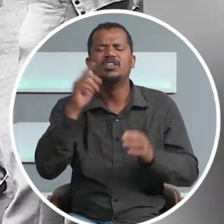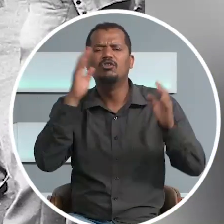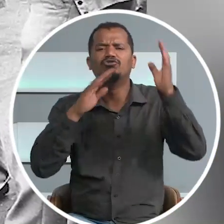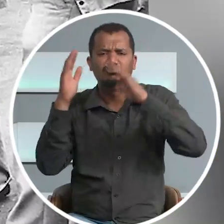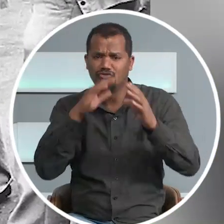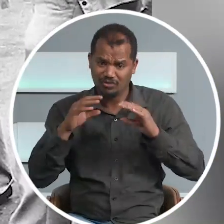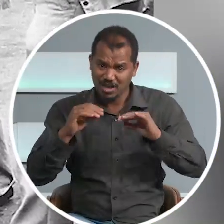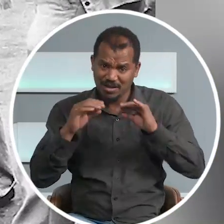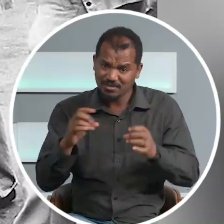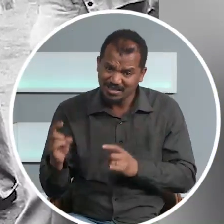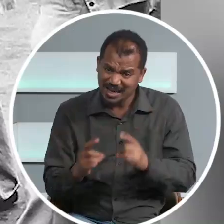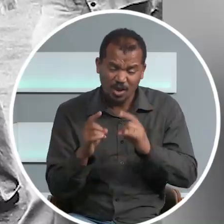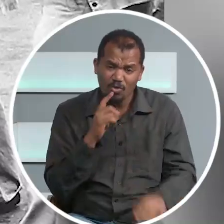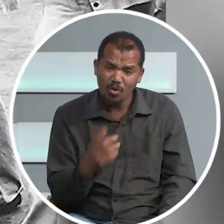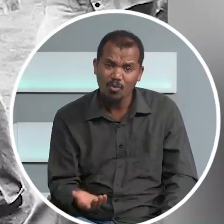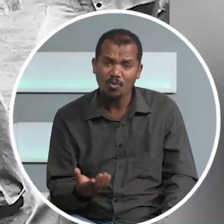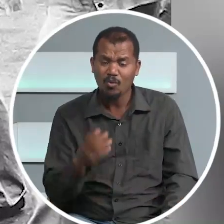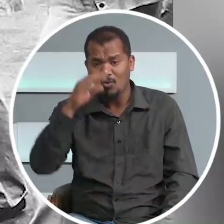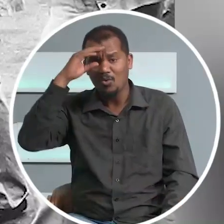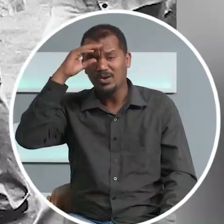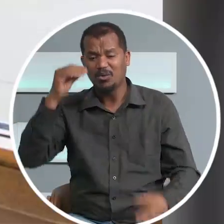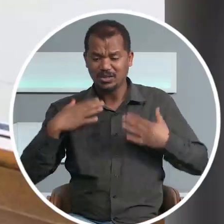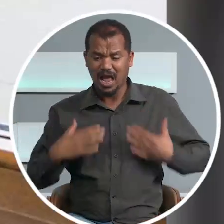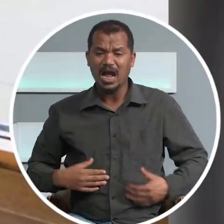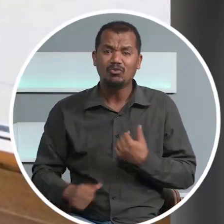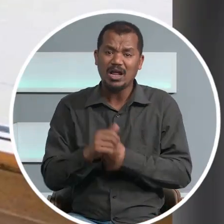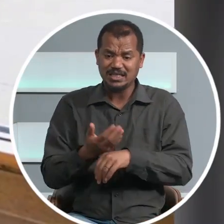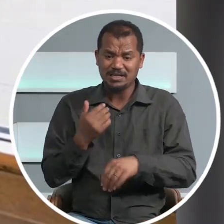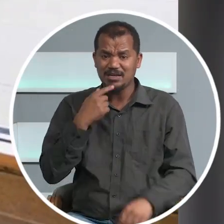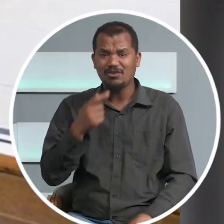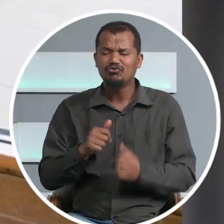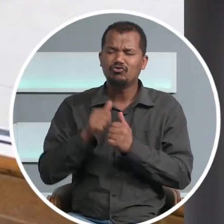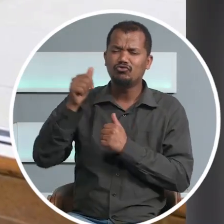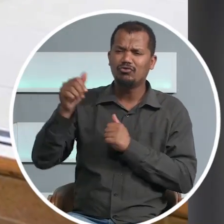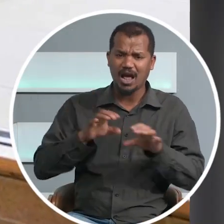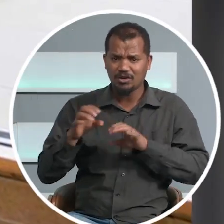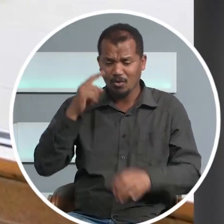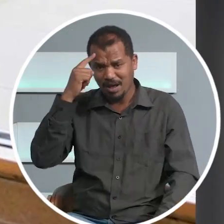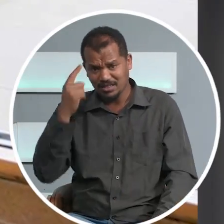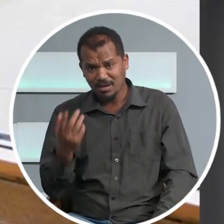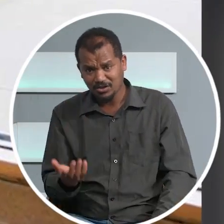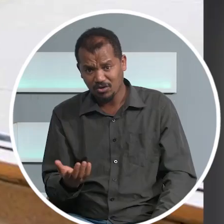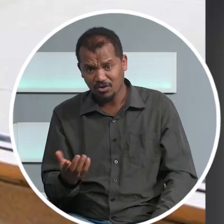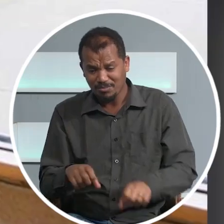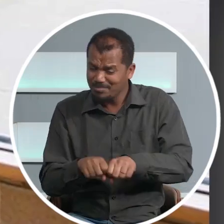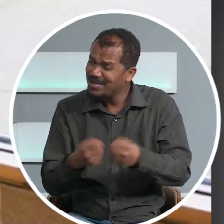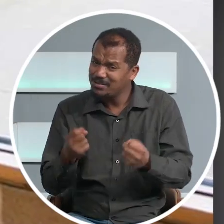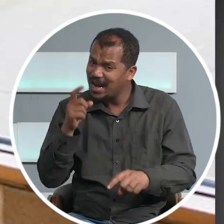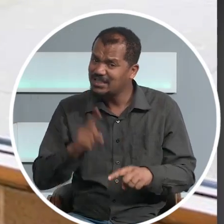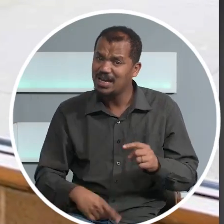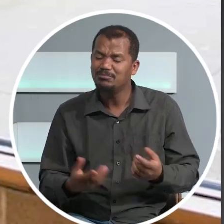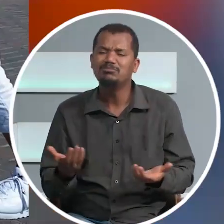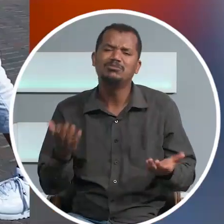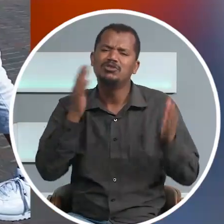ምንድነው ችግሩ የማስተማር ዘዴው ነው ሰዎች ያካል ጉዳትን ቀድም እንዳሉት ሩቅ አድርጎ ማሰባቸውን መስበር አልቻልንም